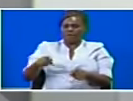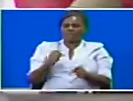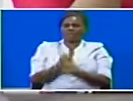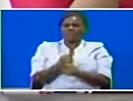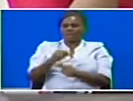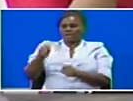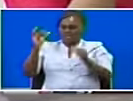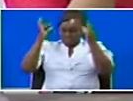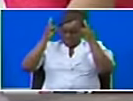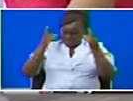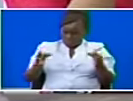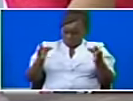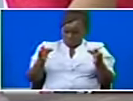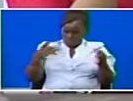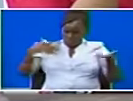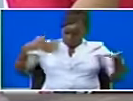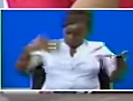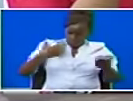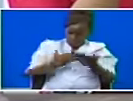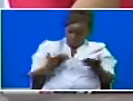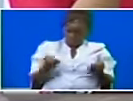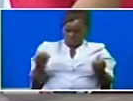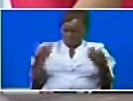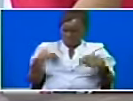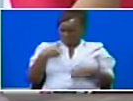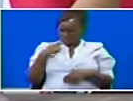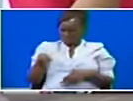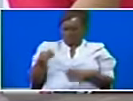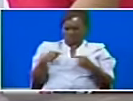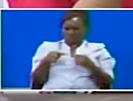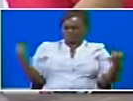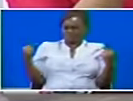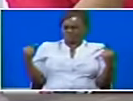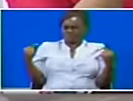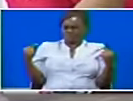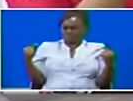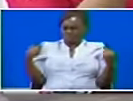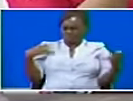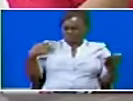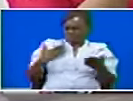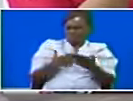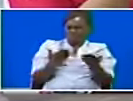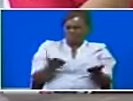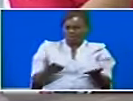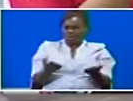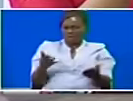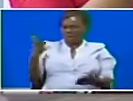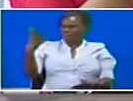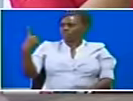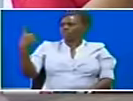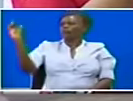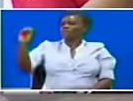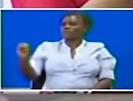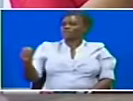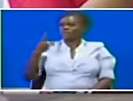sababu zile kauli ambazo zimeingia kufikia sasa, wengi wanaona hatua hiyo ni kama usaliti wa kisiasa, kwa sababu kufikia sasa 41%